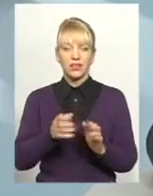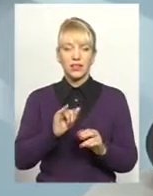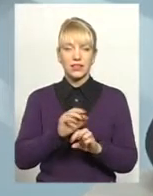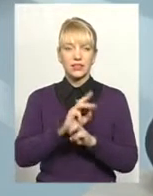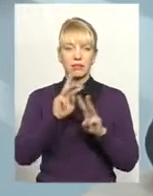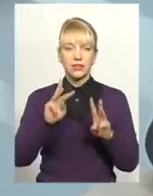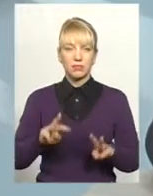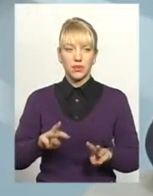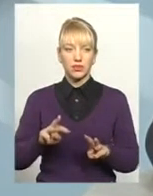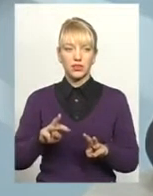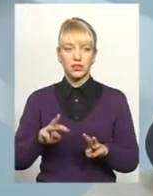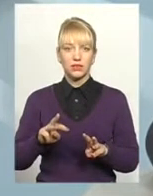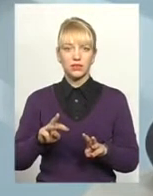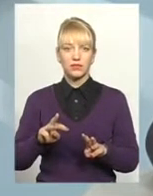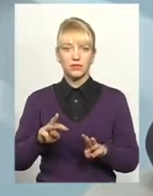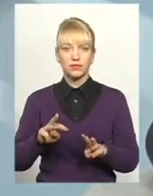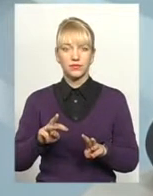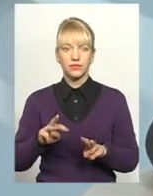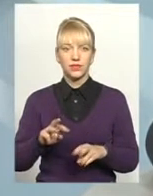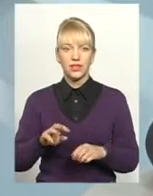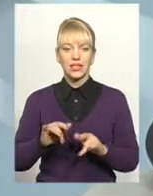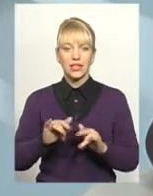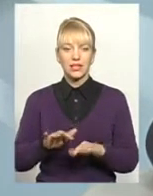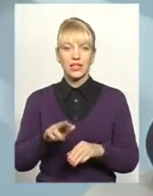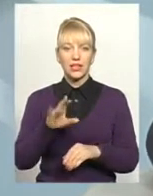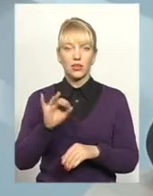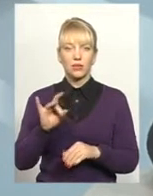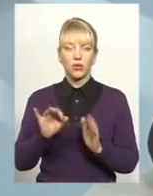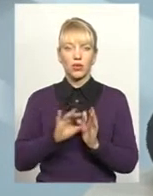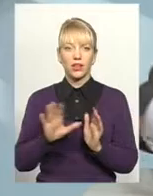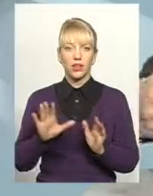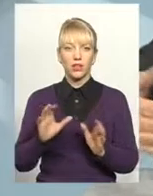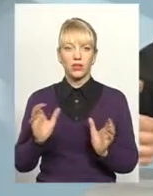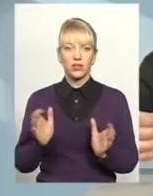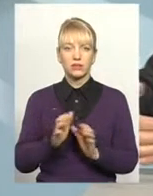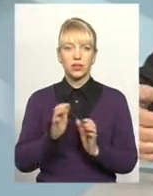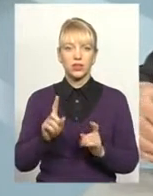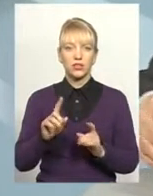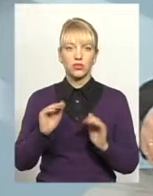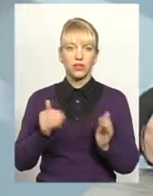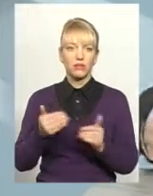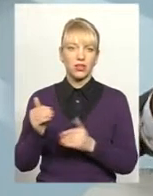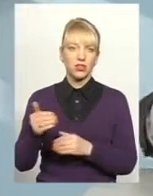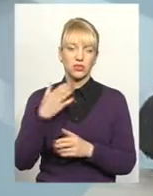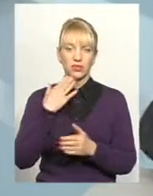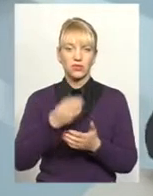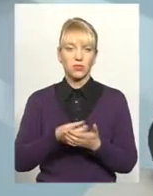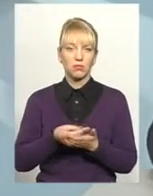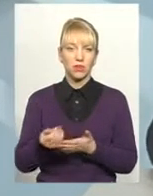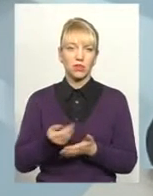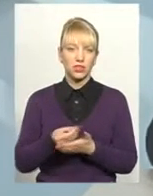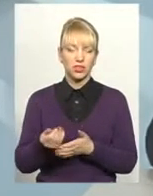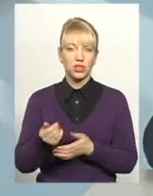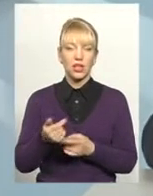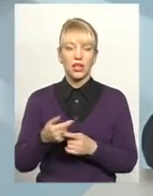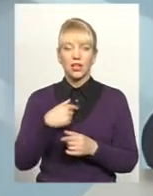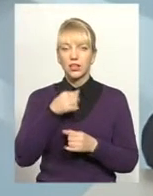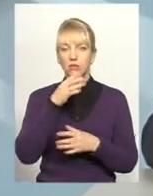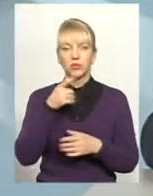забезпечити, скажімо, заходи по енергозбереженню, значить, щоб зменшити свої платіжки. Хоча не можна сказати,